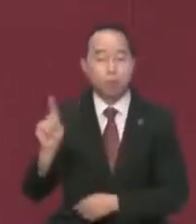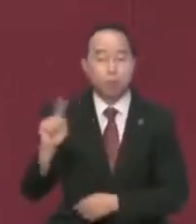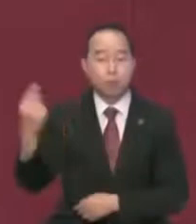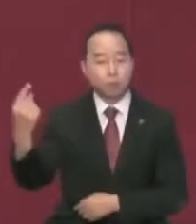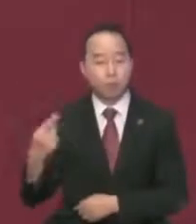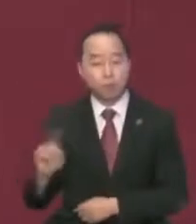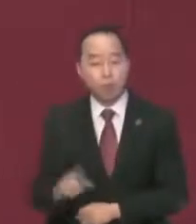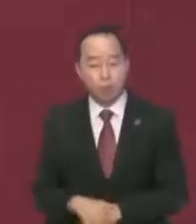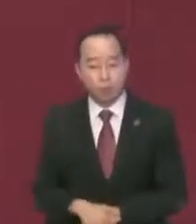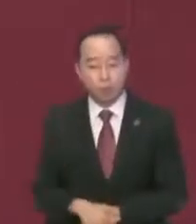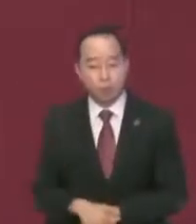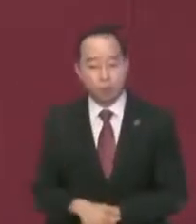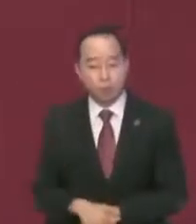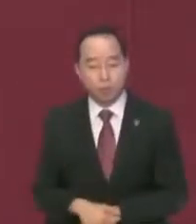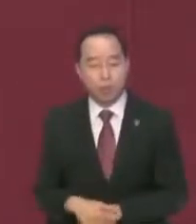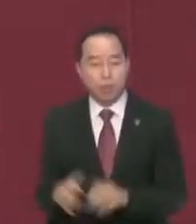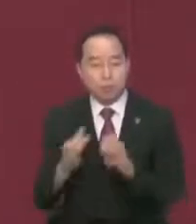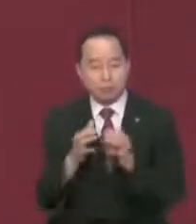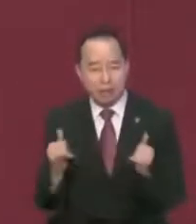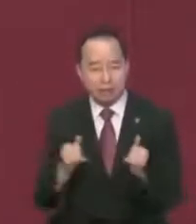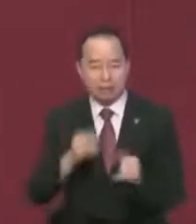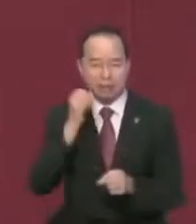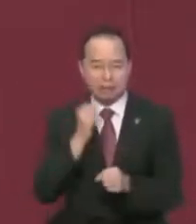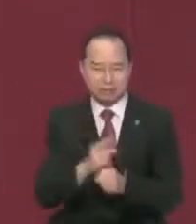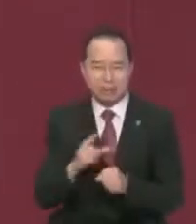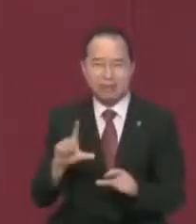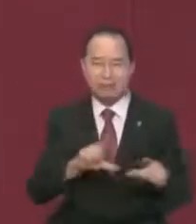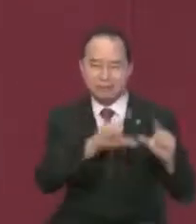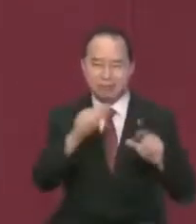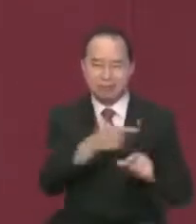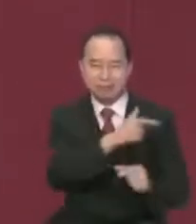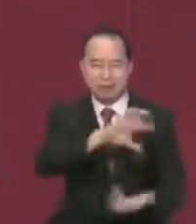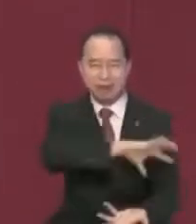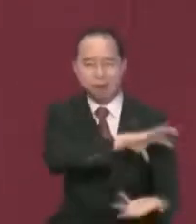사람들은 대전환이 이미 시작됐다고 말합니다.